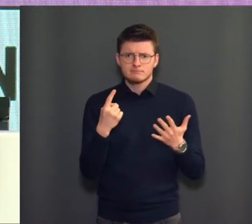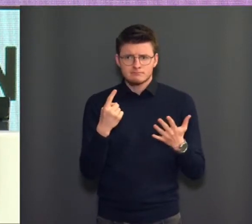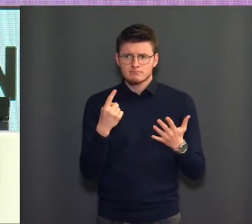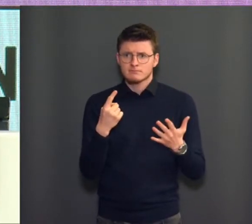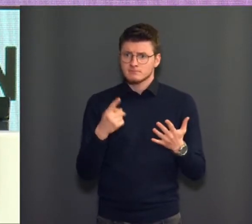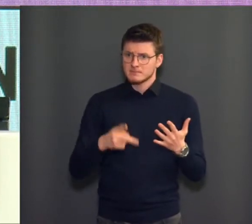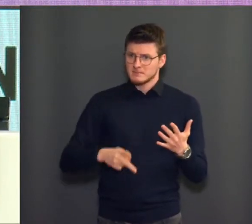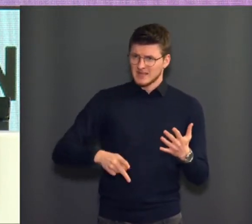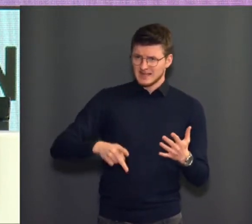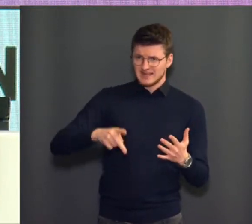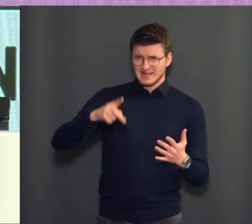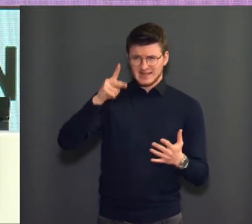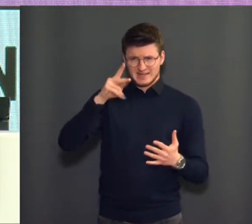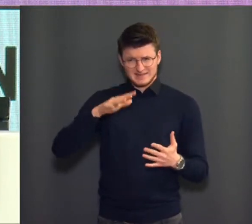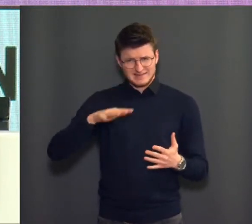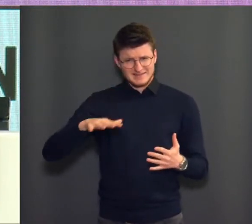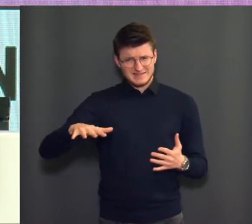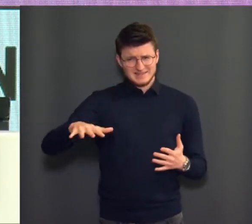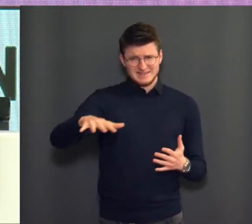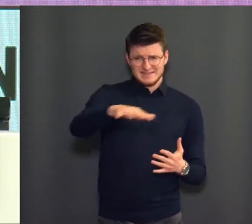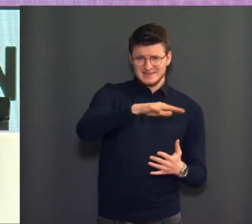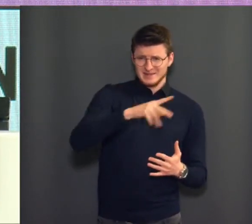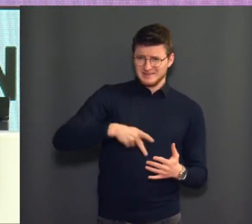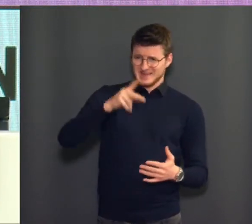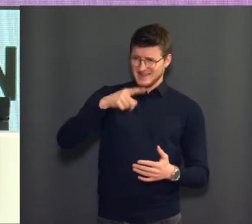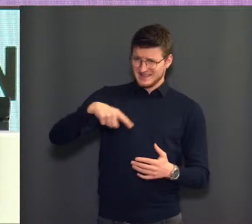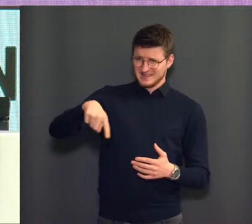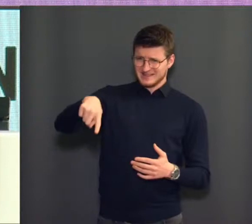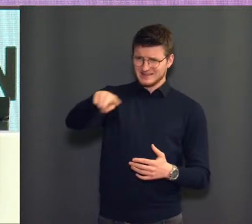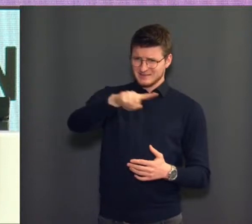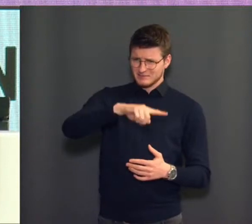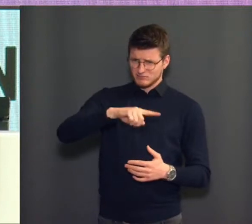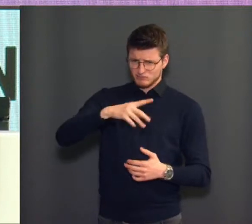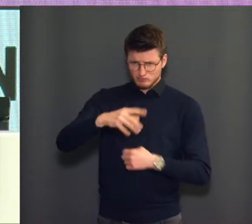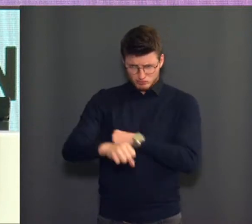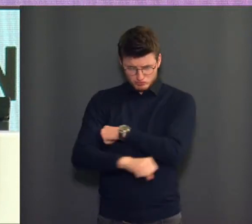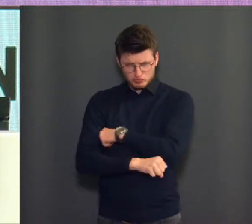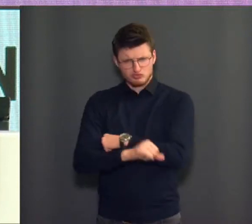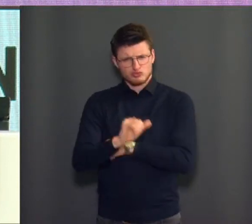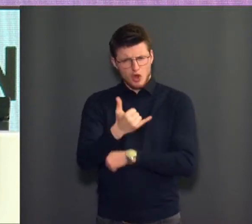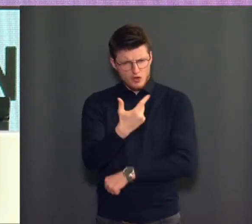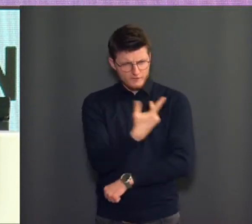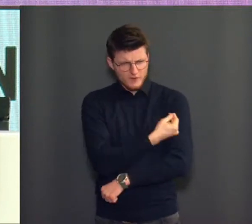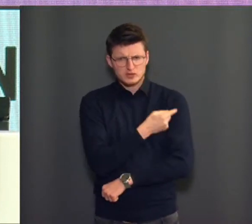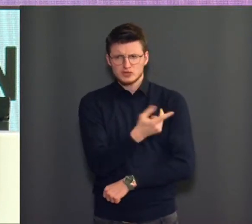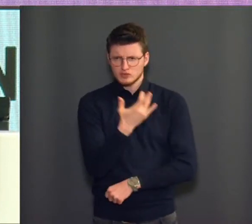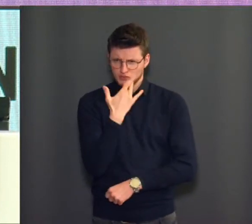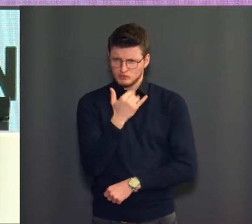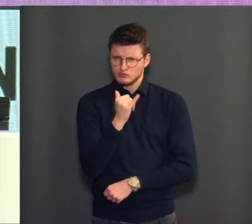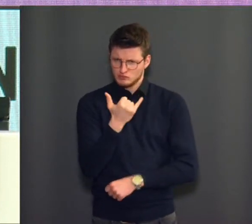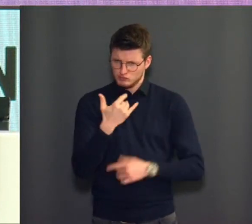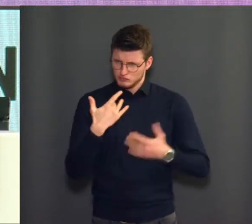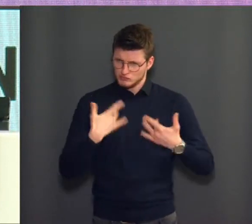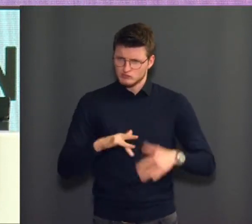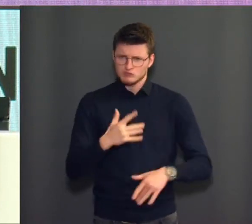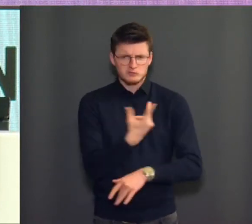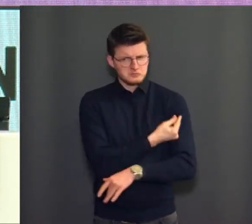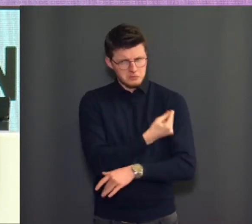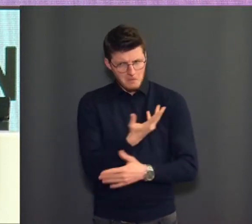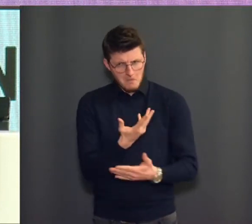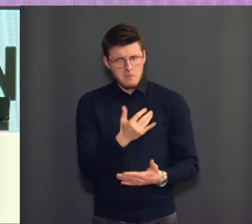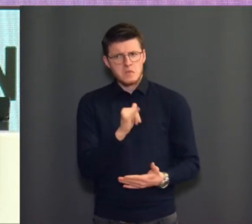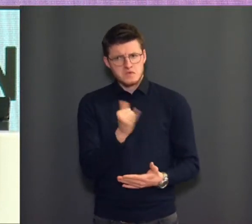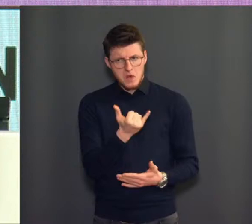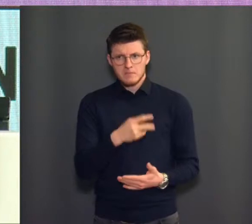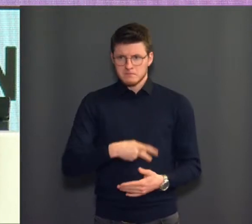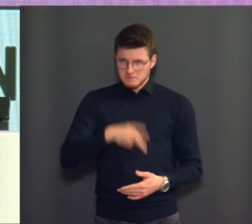mensen nog steeds achter het vaccin staat en absoluut bereid is om zich te laten vaccineren. Mensen